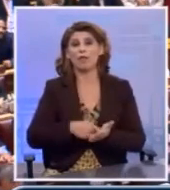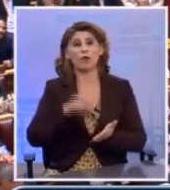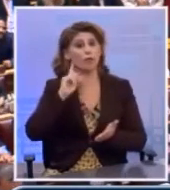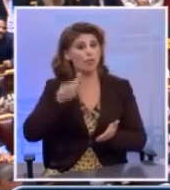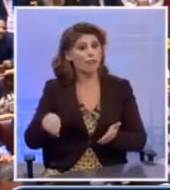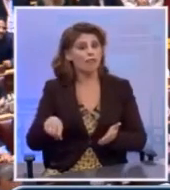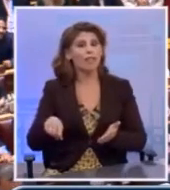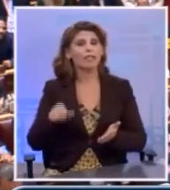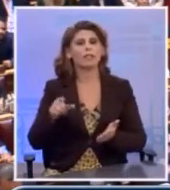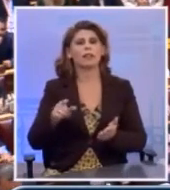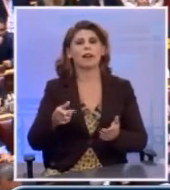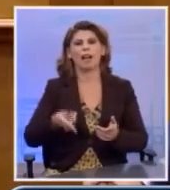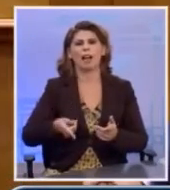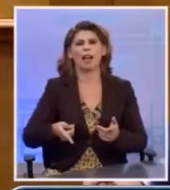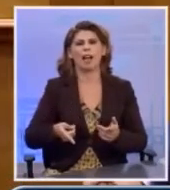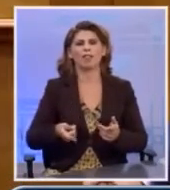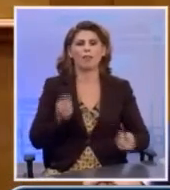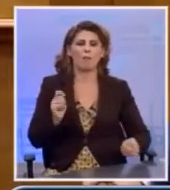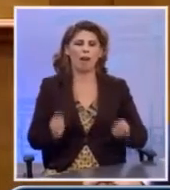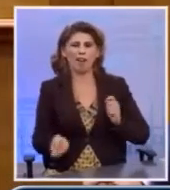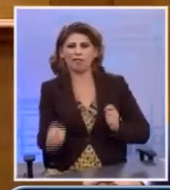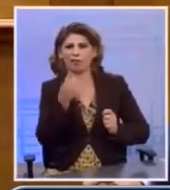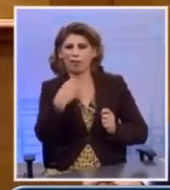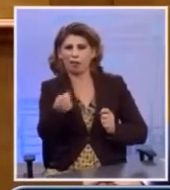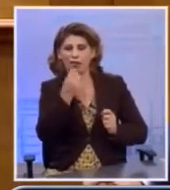τελειώσει. Και ότι πλέον ελέγχονται